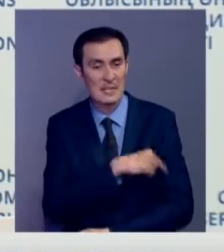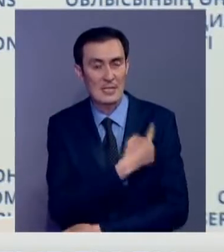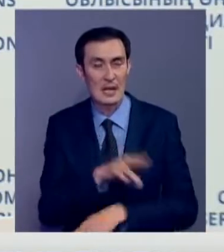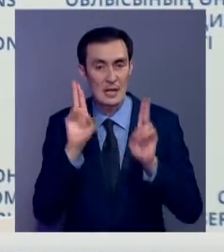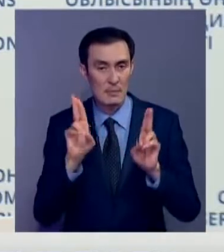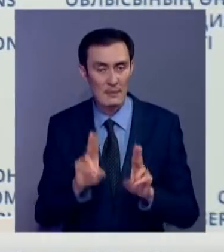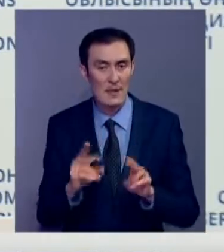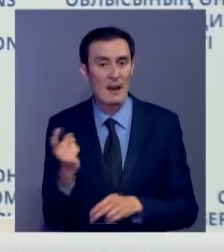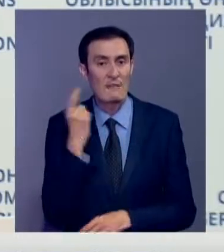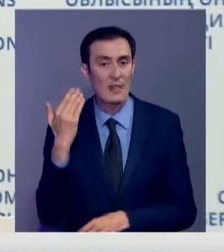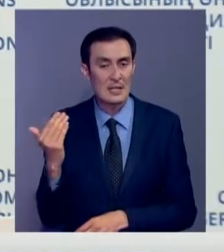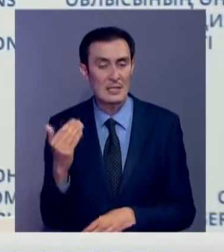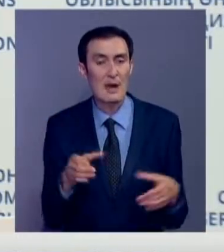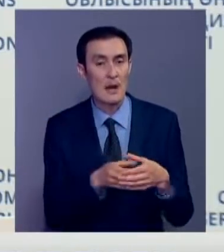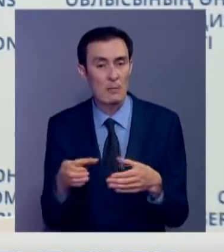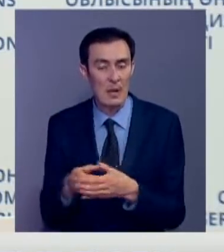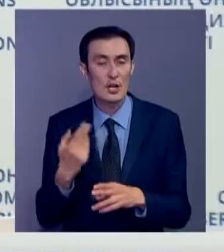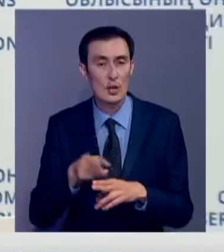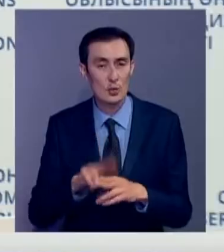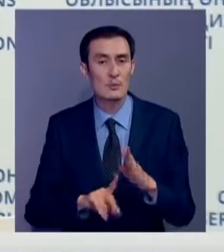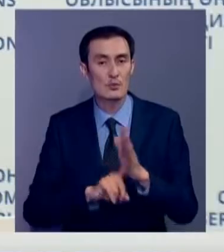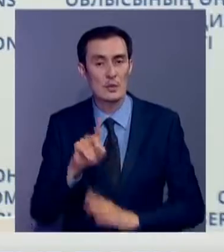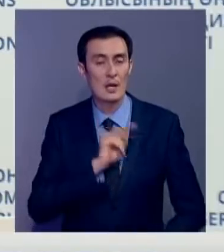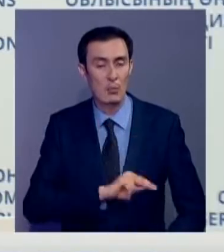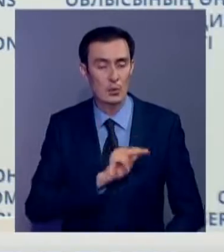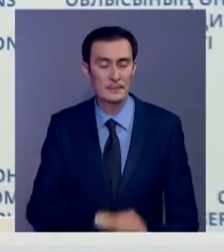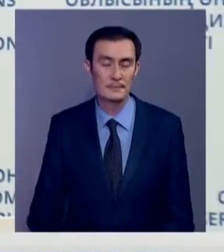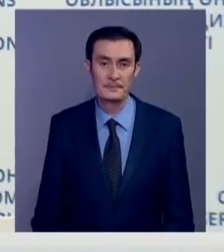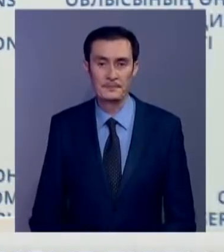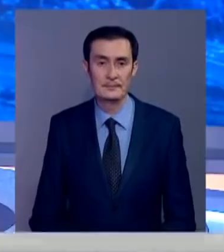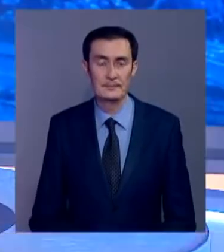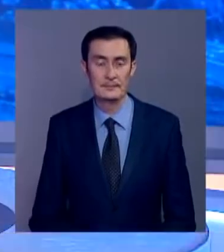правила от владельцев объектов, которые приступили к работе.